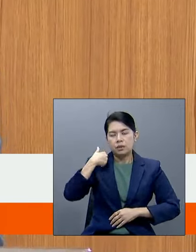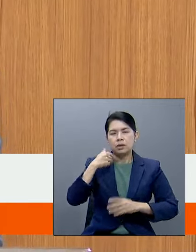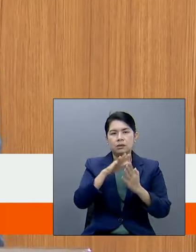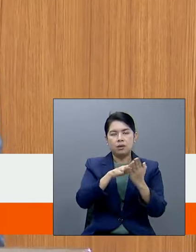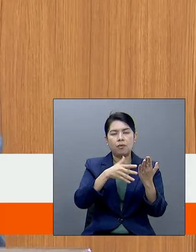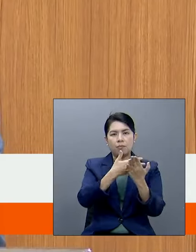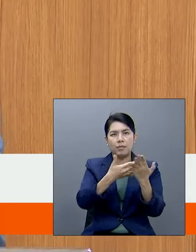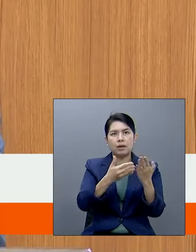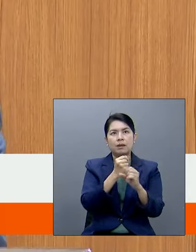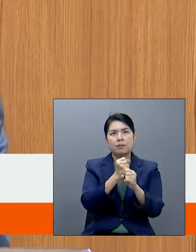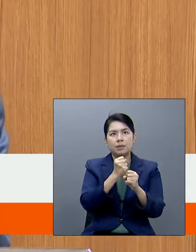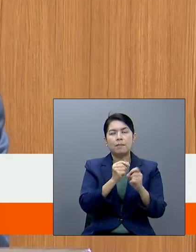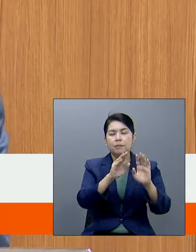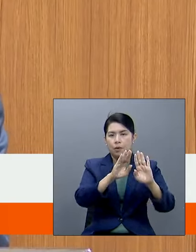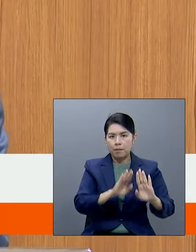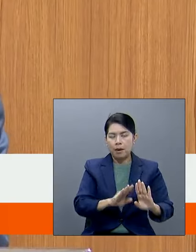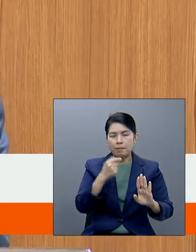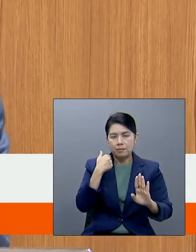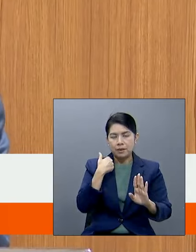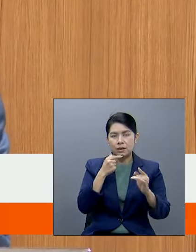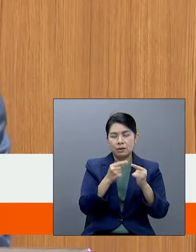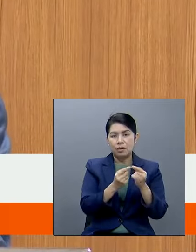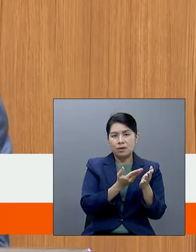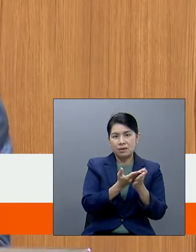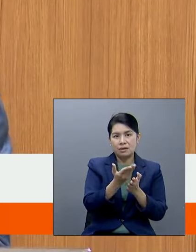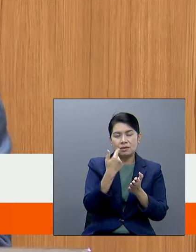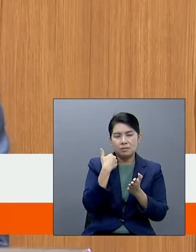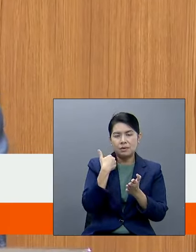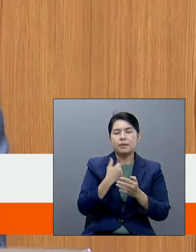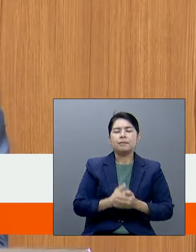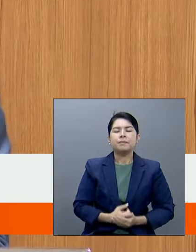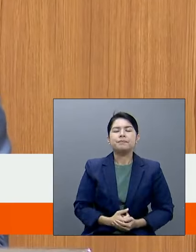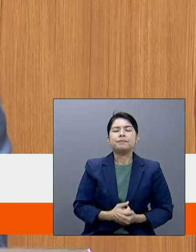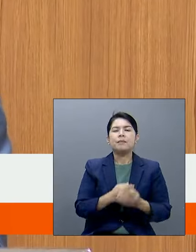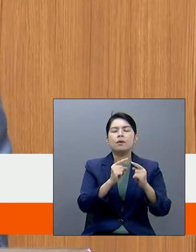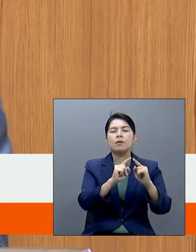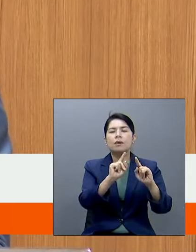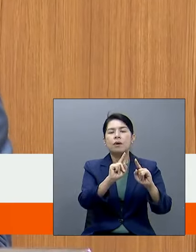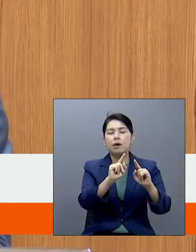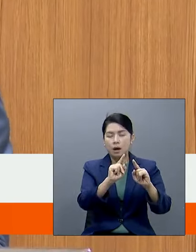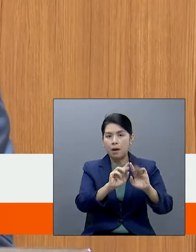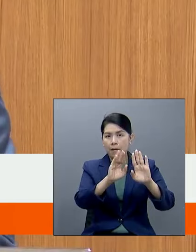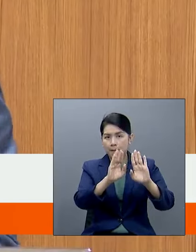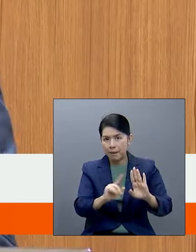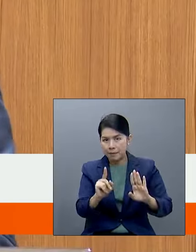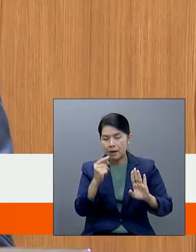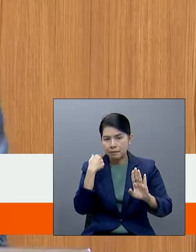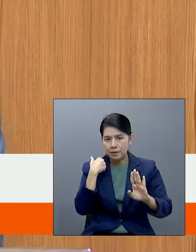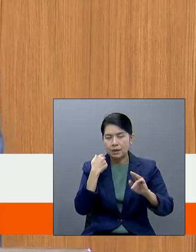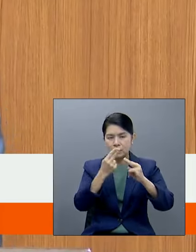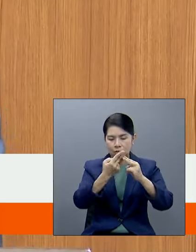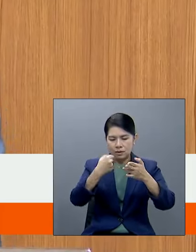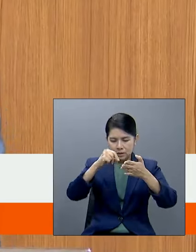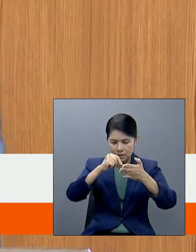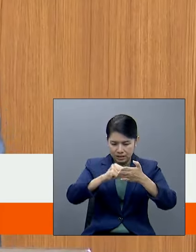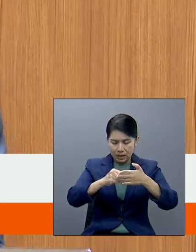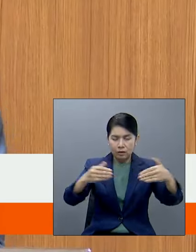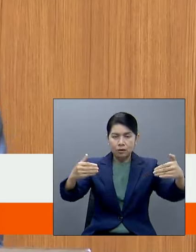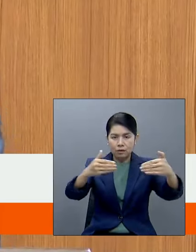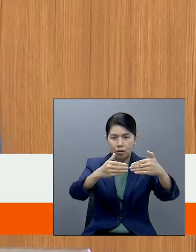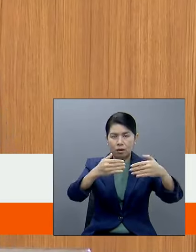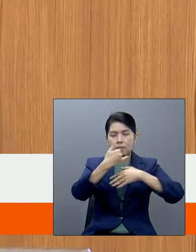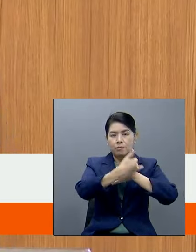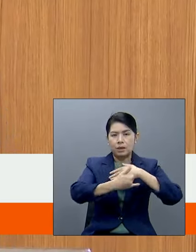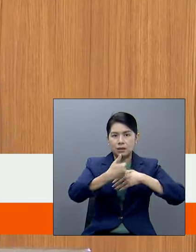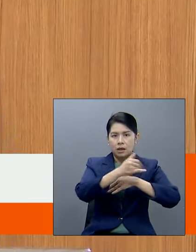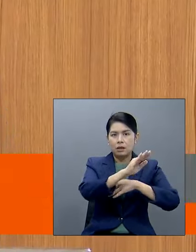บบการจัดซื้อแบบชดเชยหรือ offset policy ก็คือทำข้อตกลงกับประเทศคู่ค้าว่านอกจากจะซื้อแล้วเนี่ยก็น่